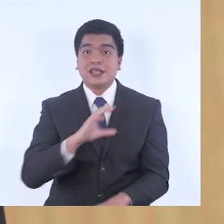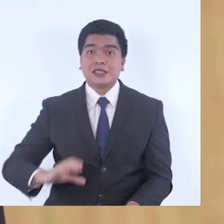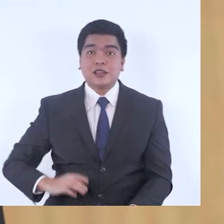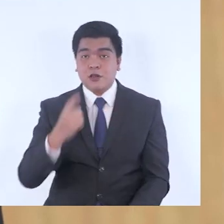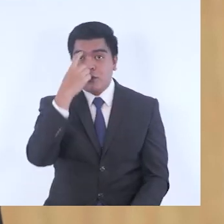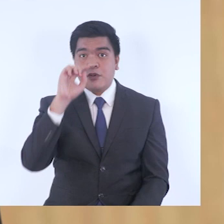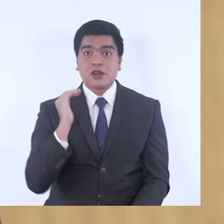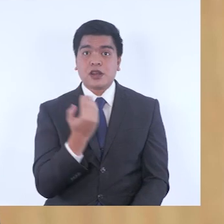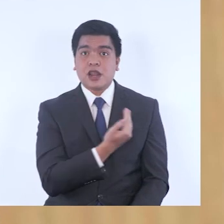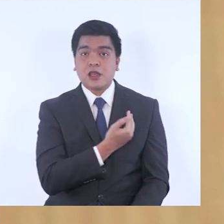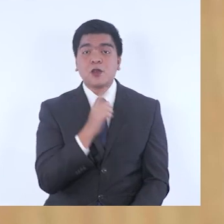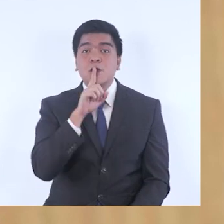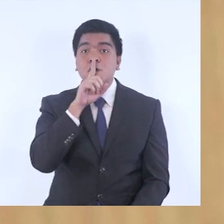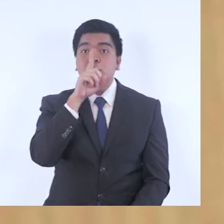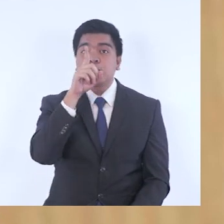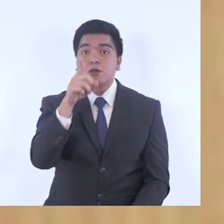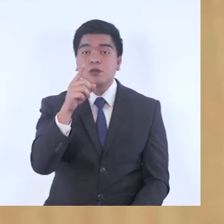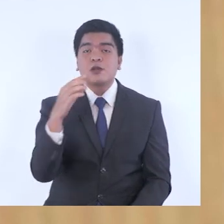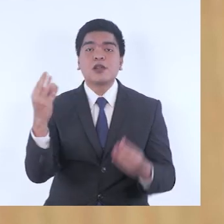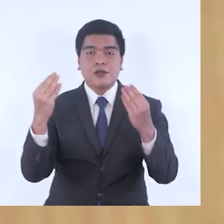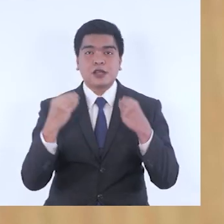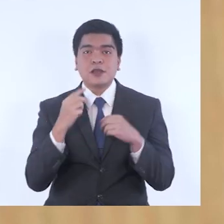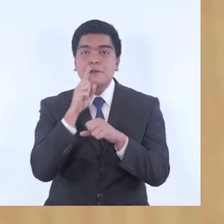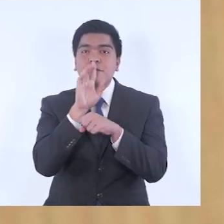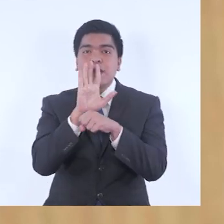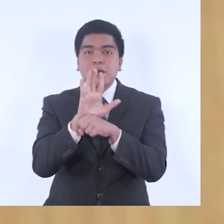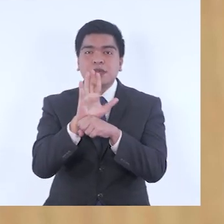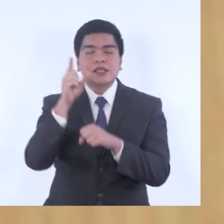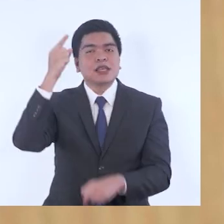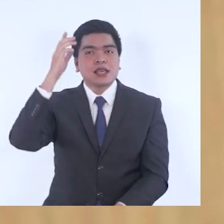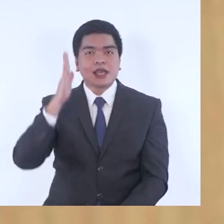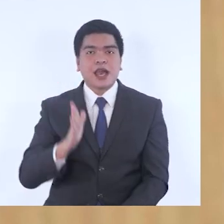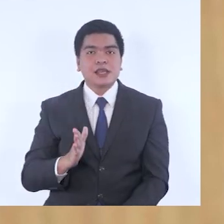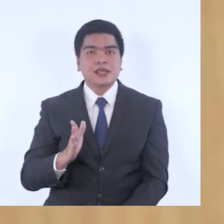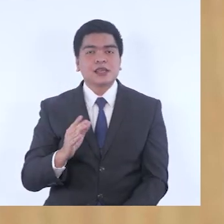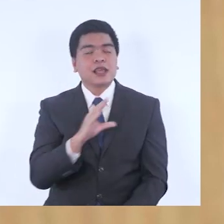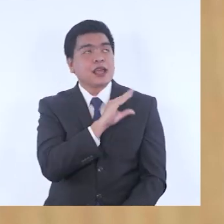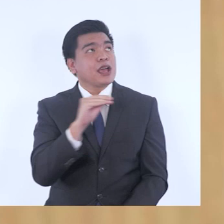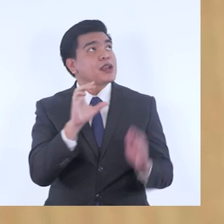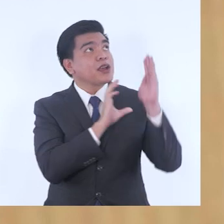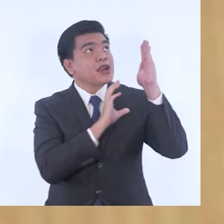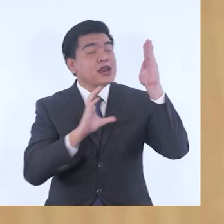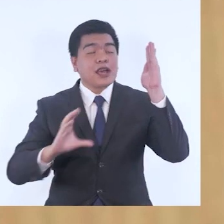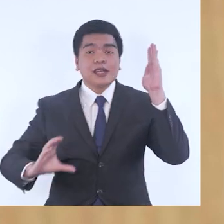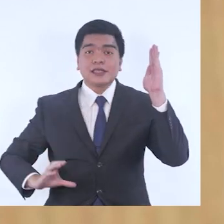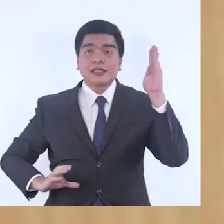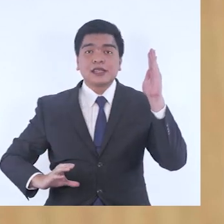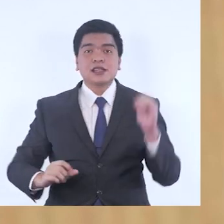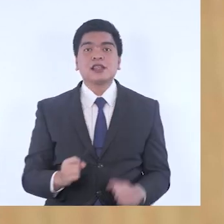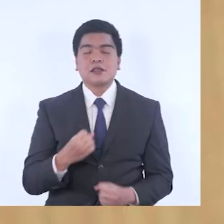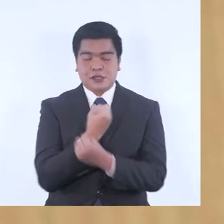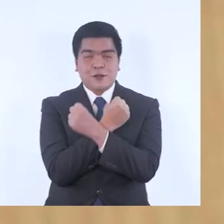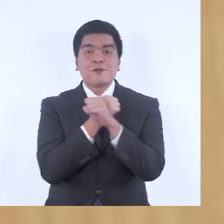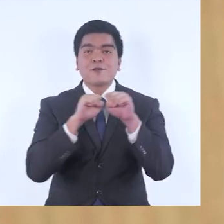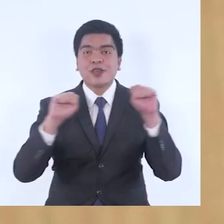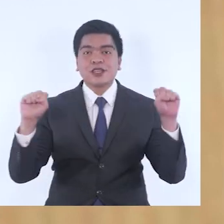lahat ng pagtatamo ng mga pangako ng ating Panginoon Diyos at ng ating Panginoong Hesukristo, ang